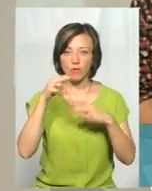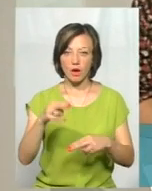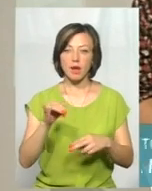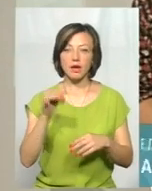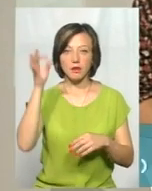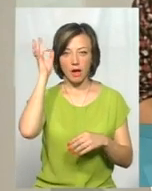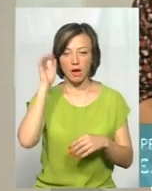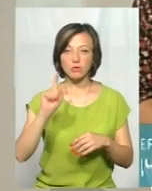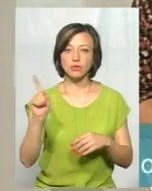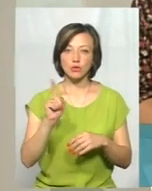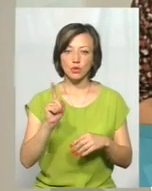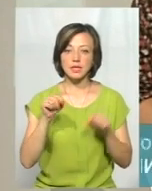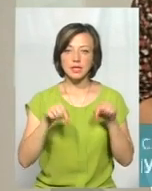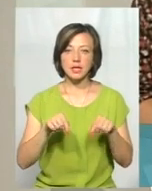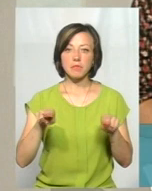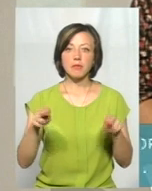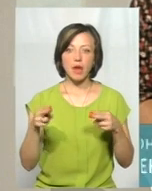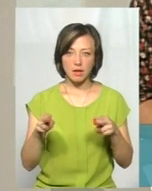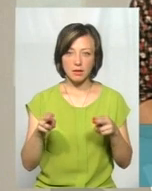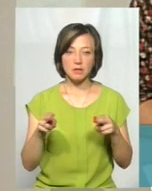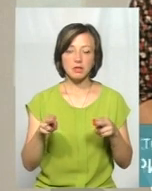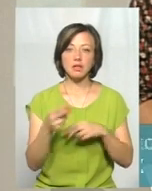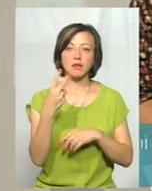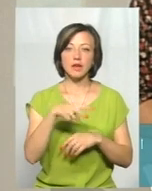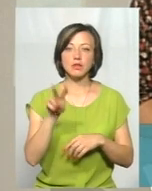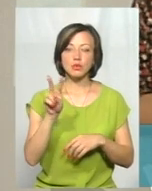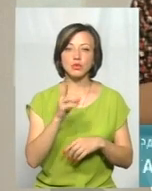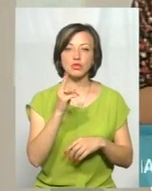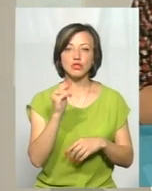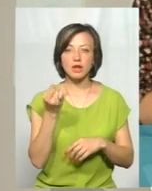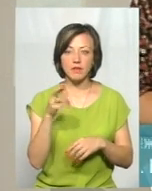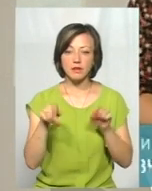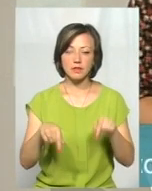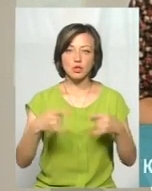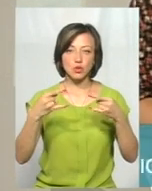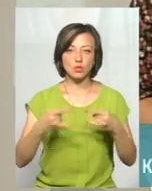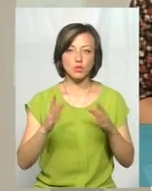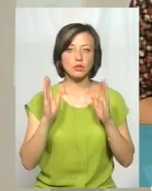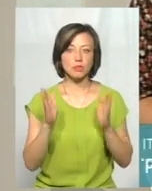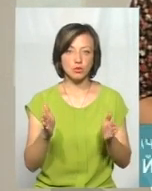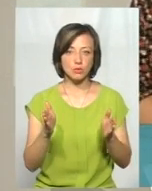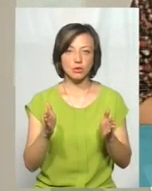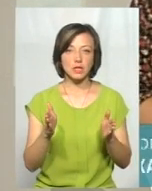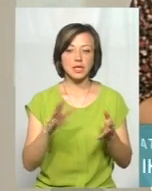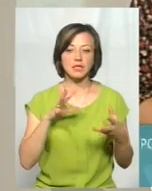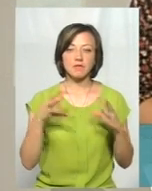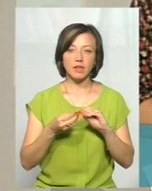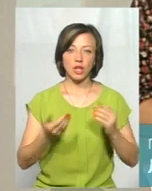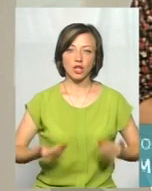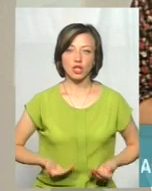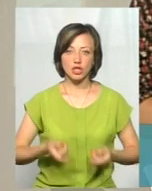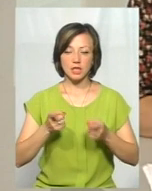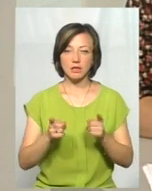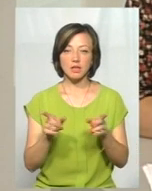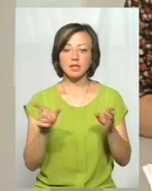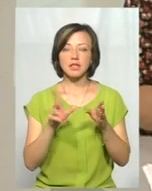і нагадуємо, що вже цієї п'ятниці, 22 червня, у цій студії будуть звіти наживо. Цього